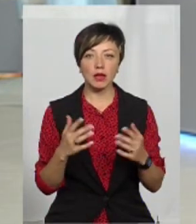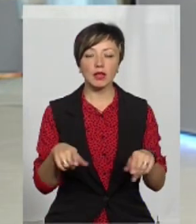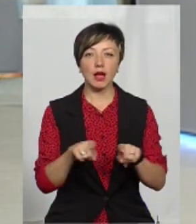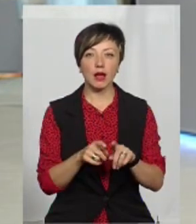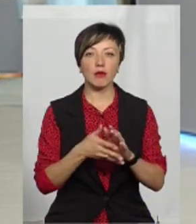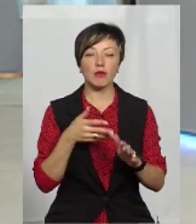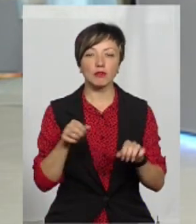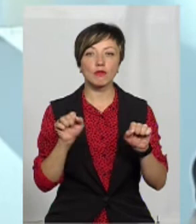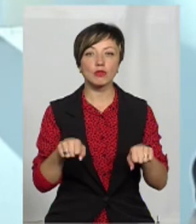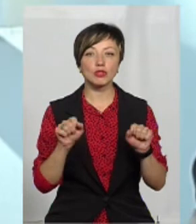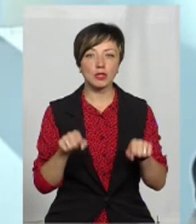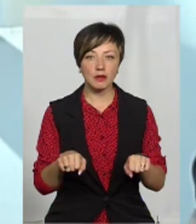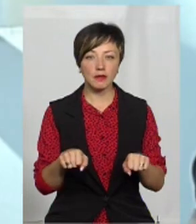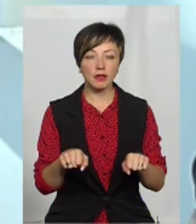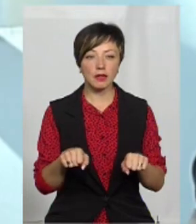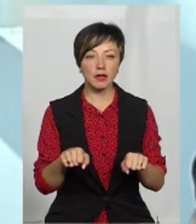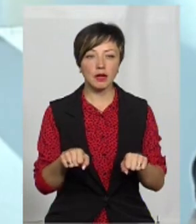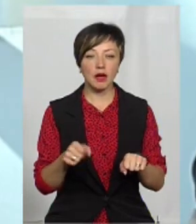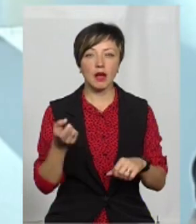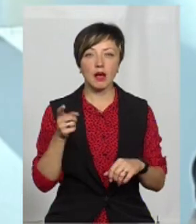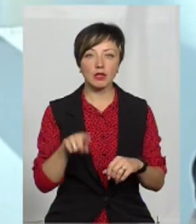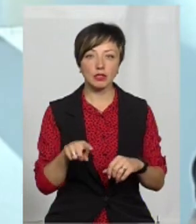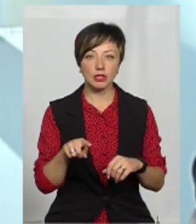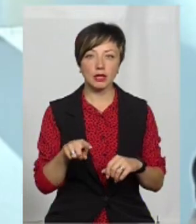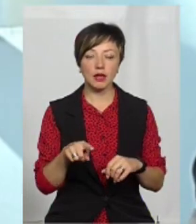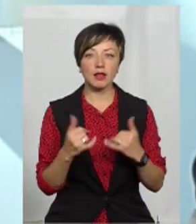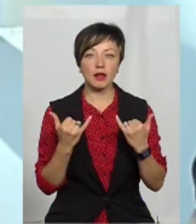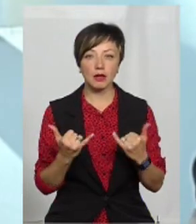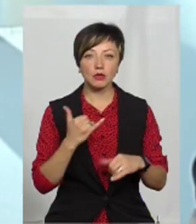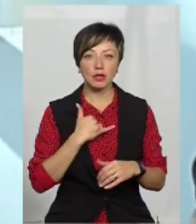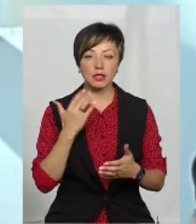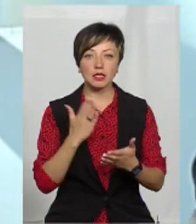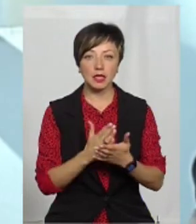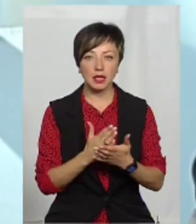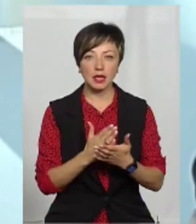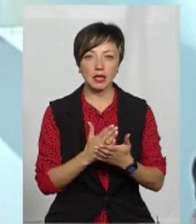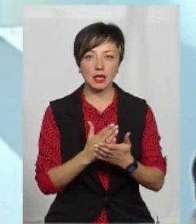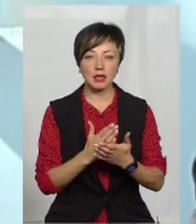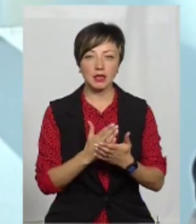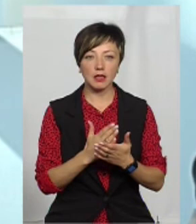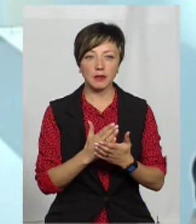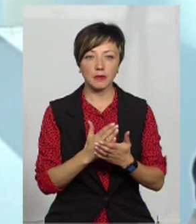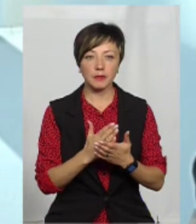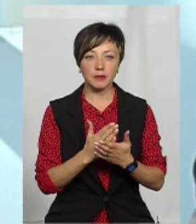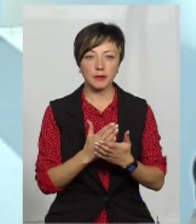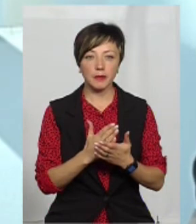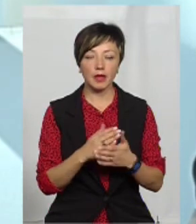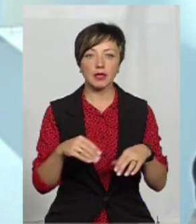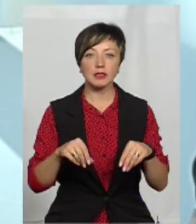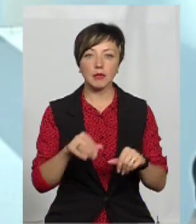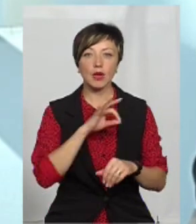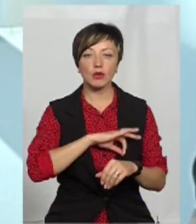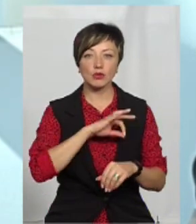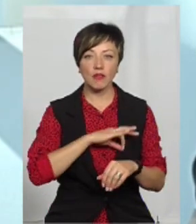такий позов можливий, адже наразі в нас є титульний